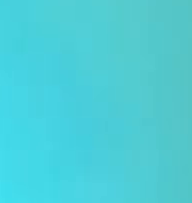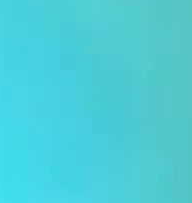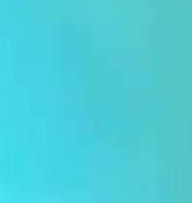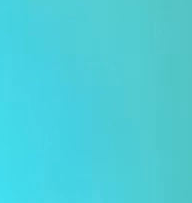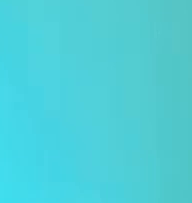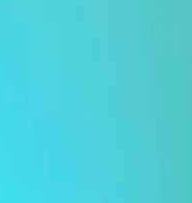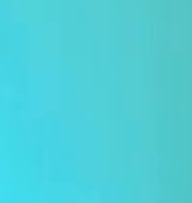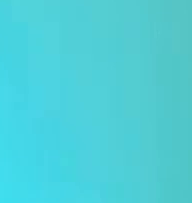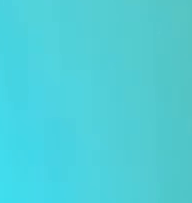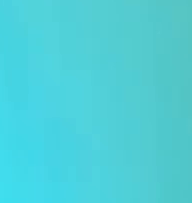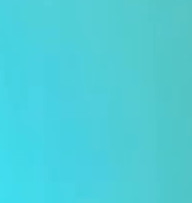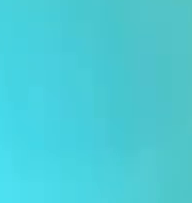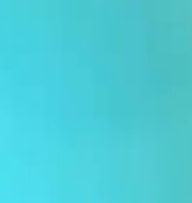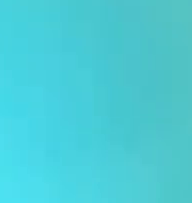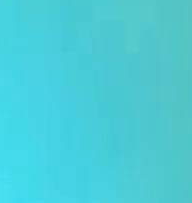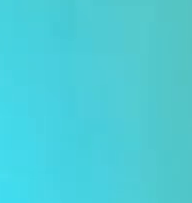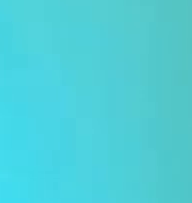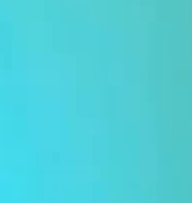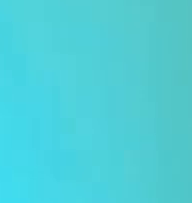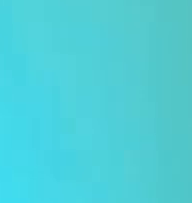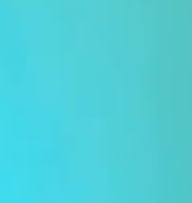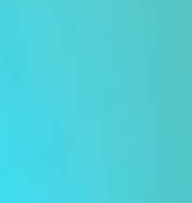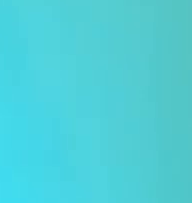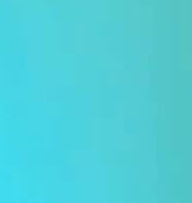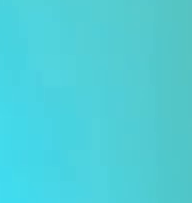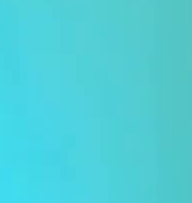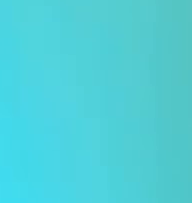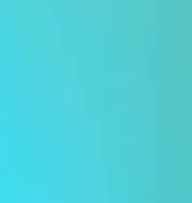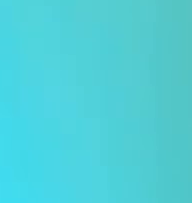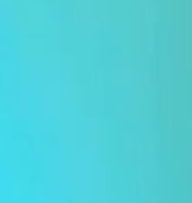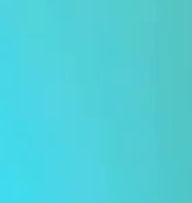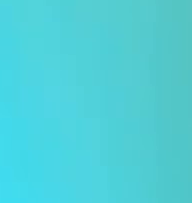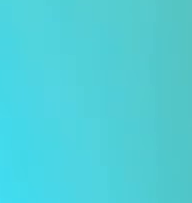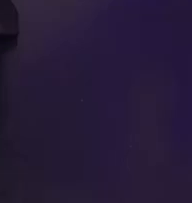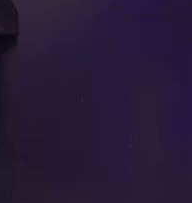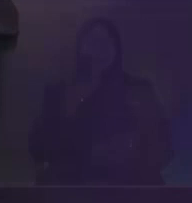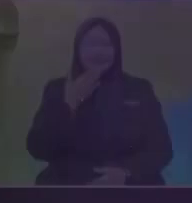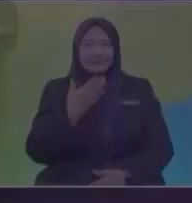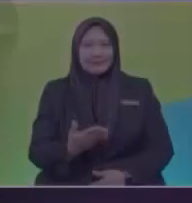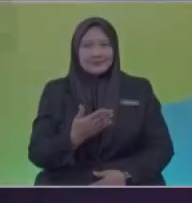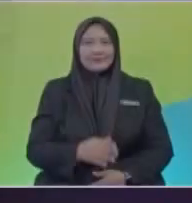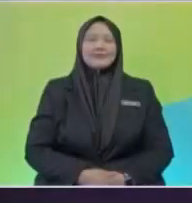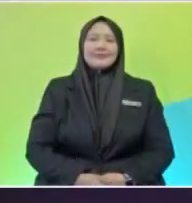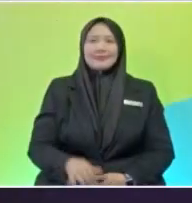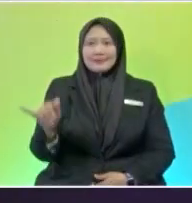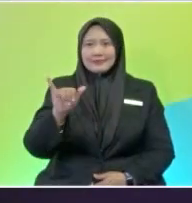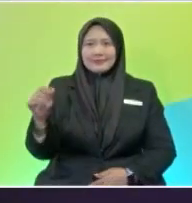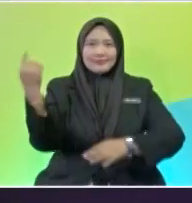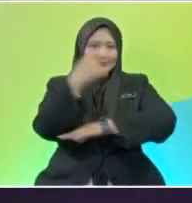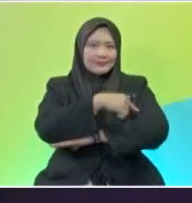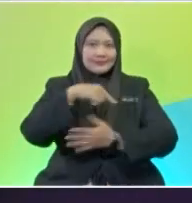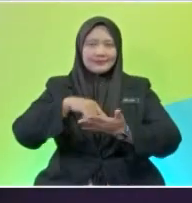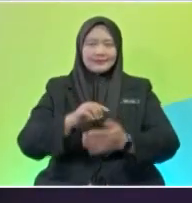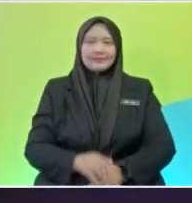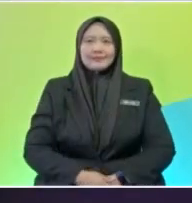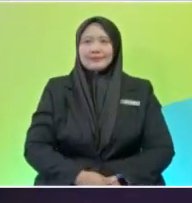lango Syah Alam Selangor Apakah baca Hilda Terima kasih crown-nya bisa memberikan kami untuk hari ini Mei Cikgu kita